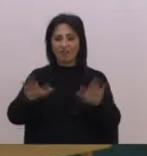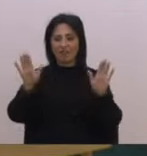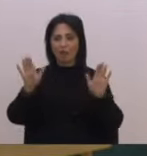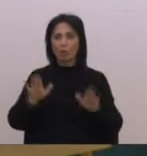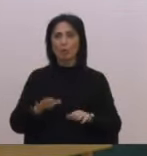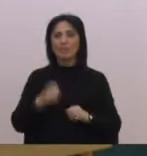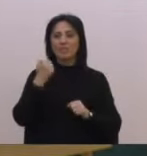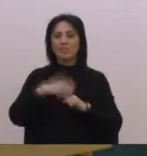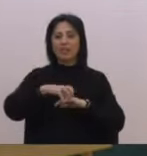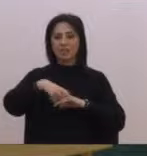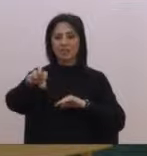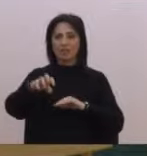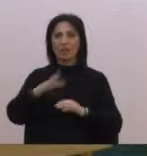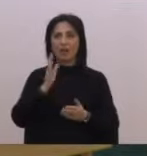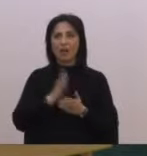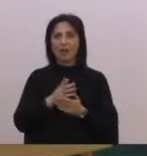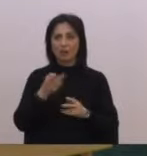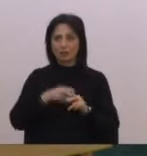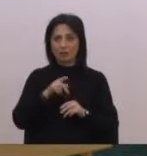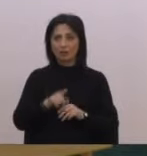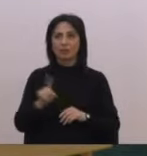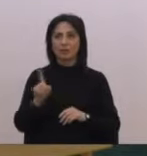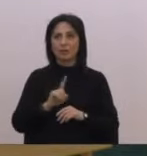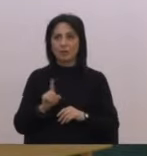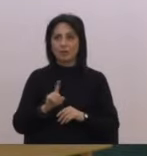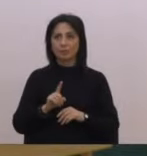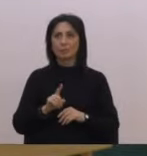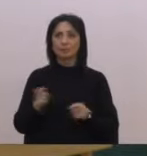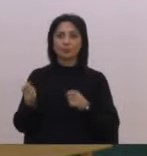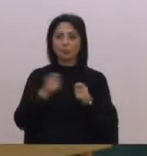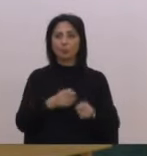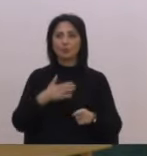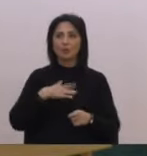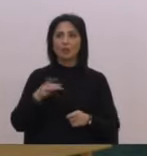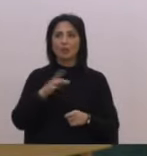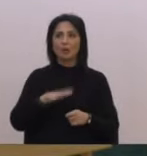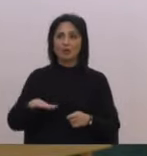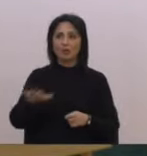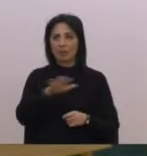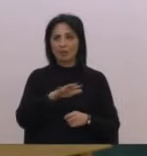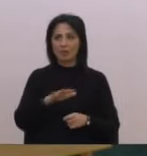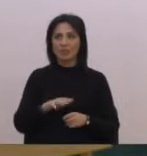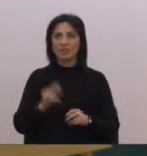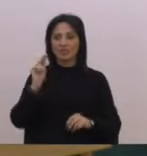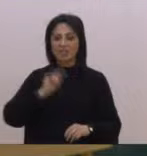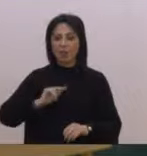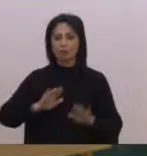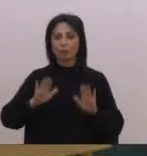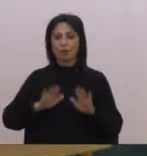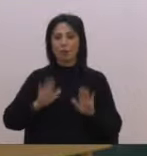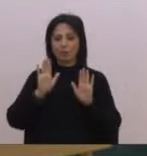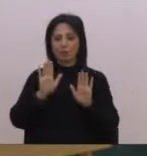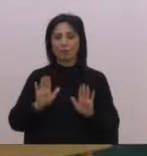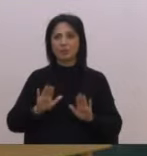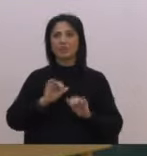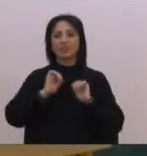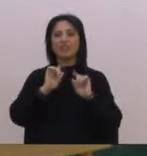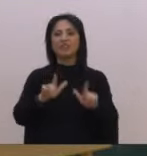ფისკალური დეცენტრალიზაცია არის ის, რაც მოუტანს ჩვენს რეგიონებს სამუშაო ადგილებს,